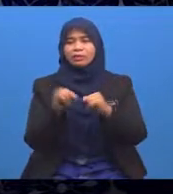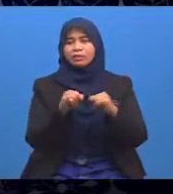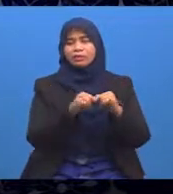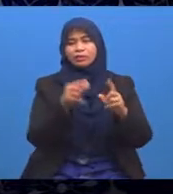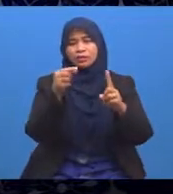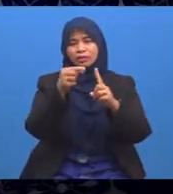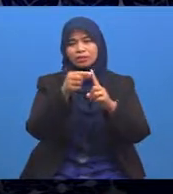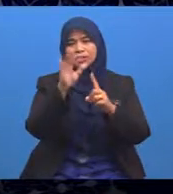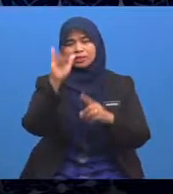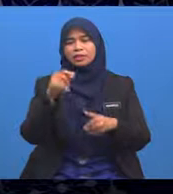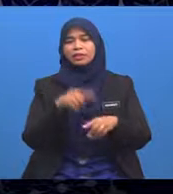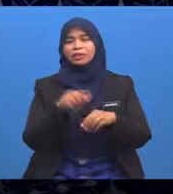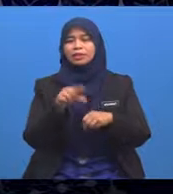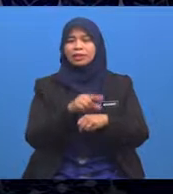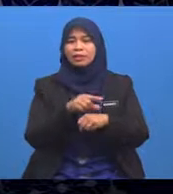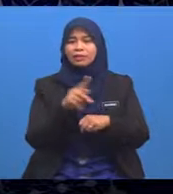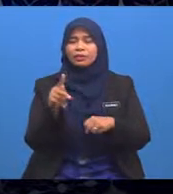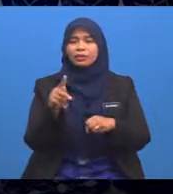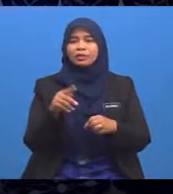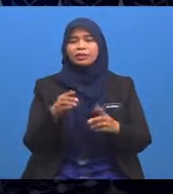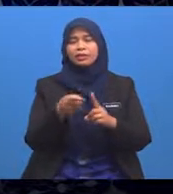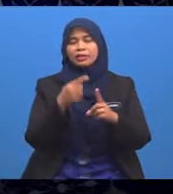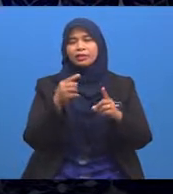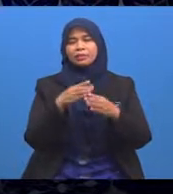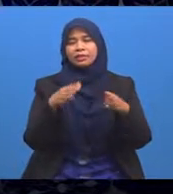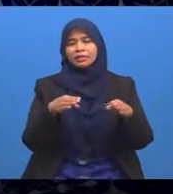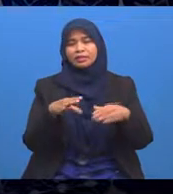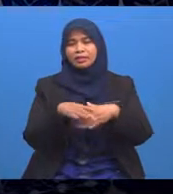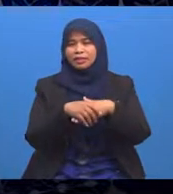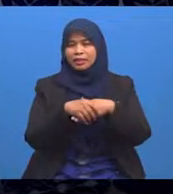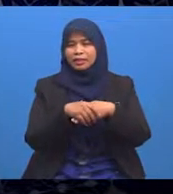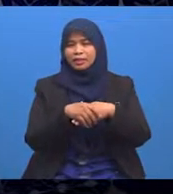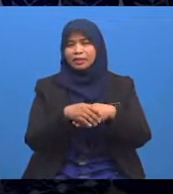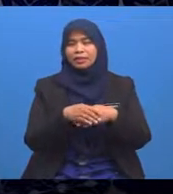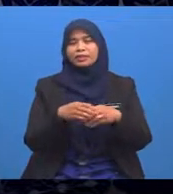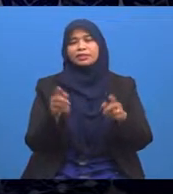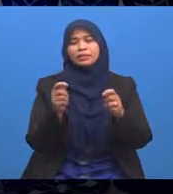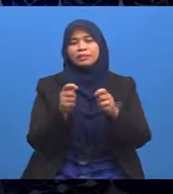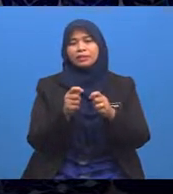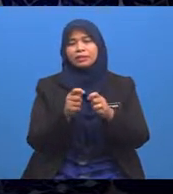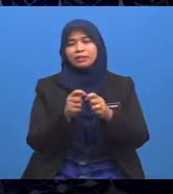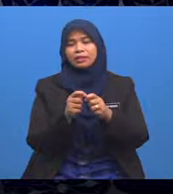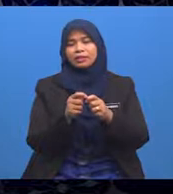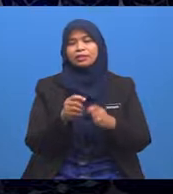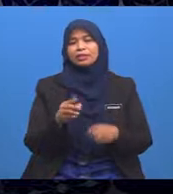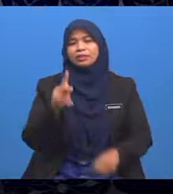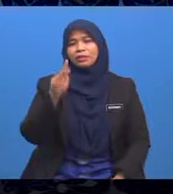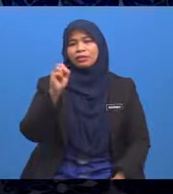digunakan merupakan daripada perkataan bahasa Inggeris seperti konkrit,